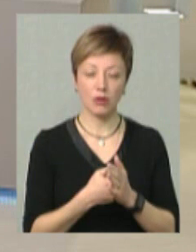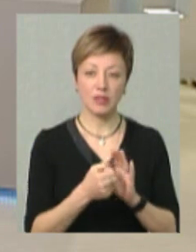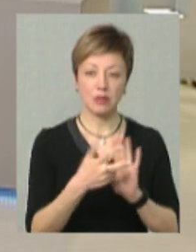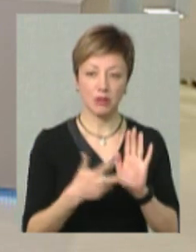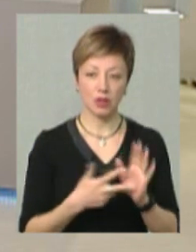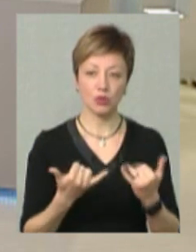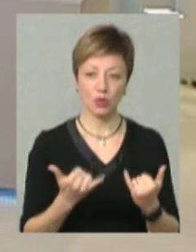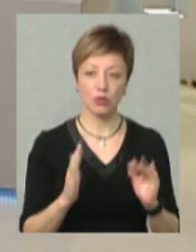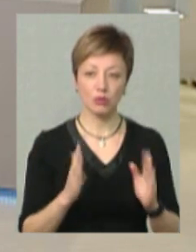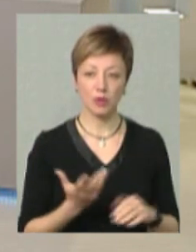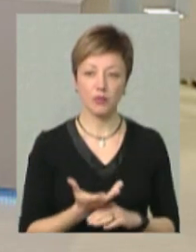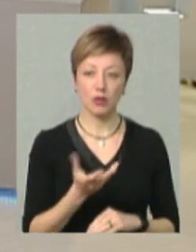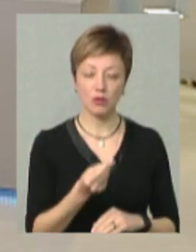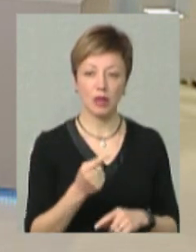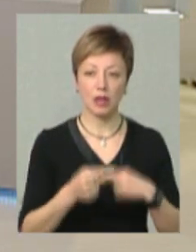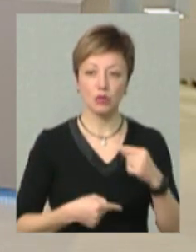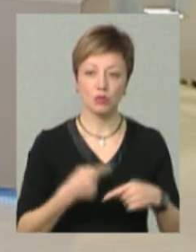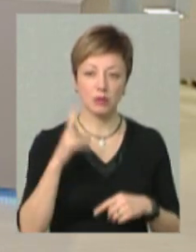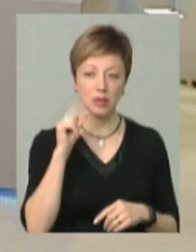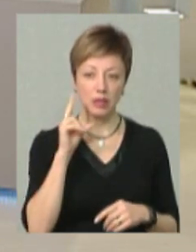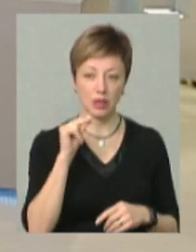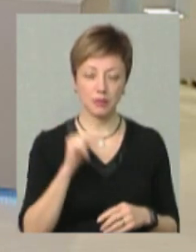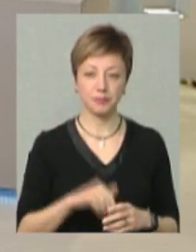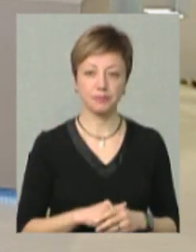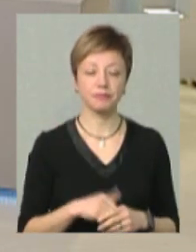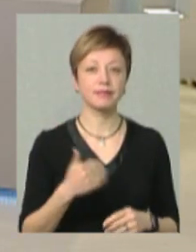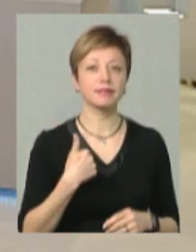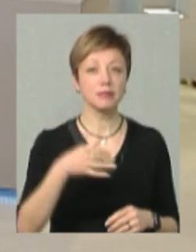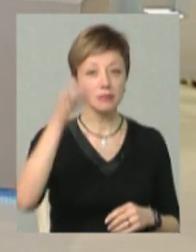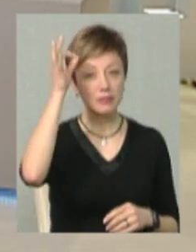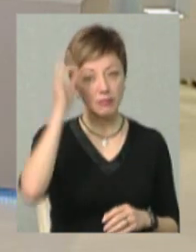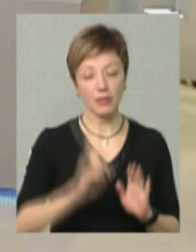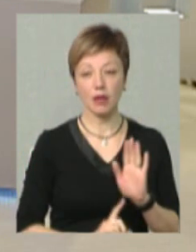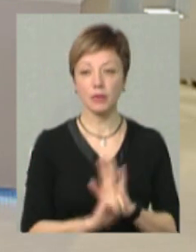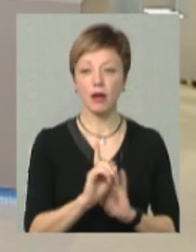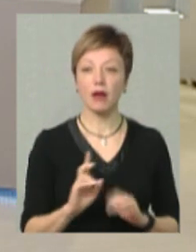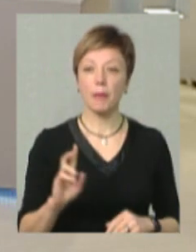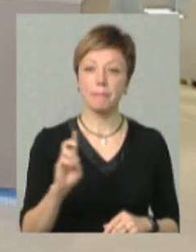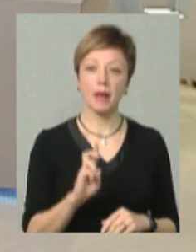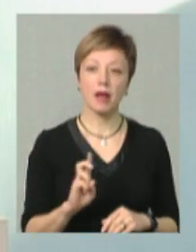Сьогодні будемо фінансувати наступні дати виплати. Я пам'ятаю, на початку березня